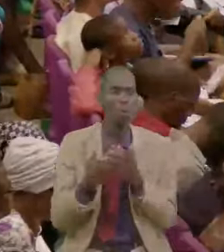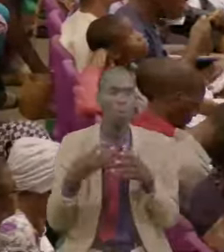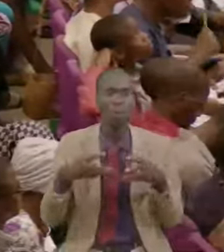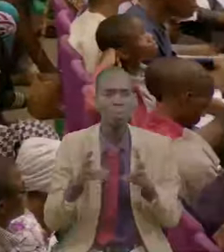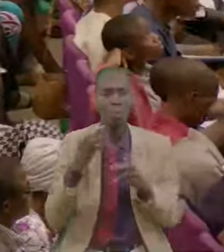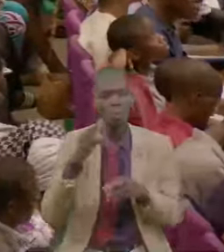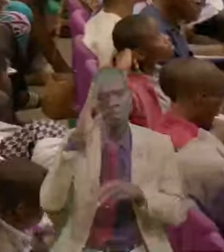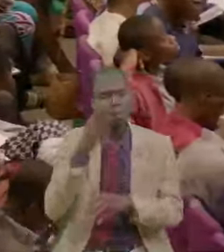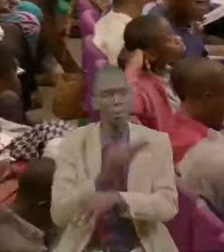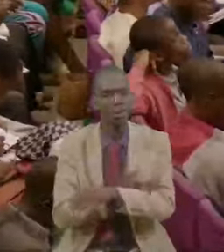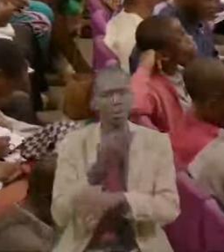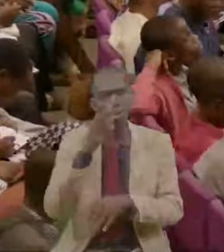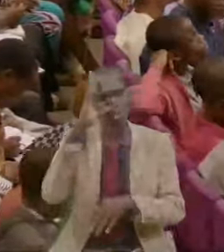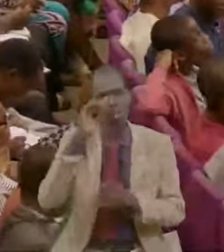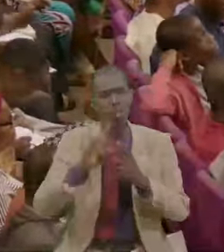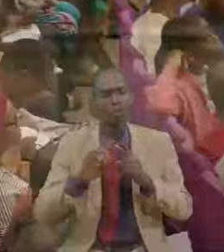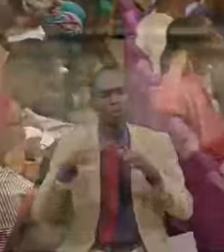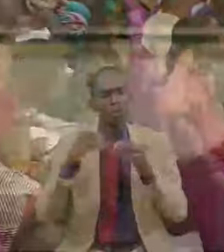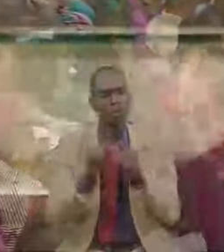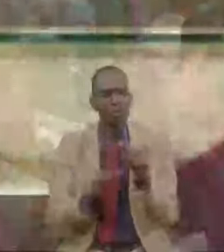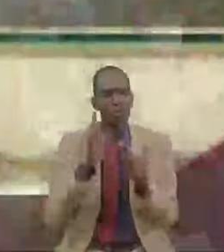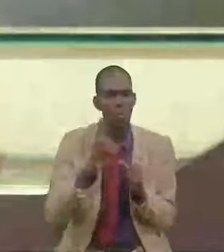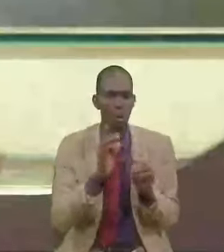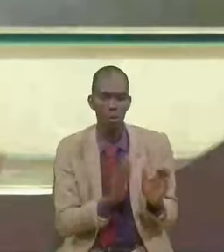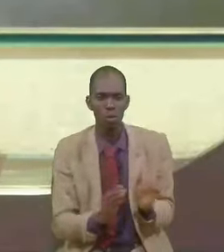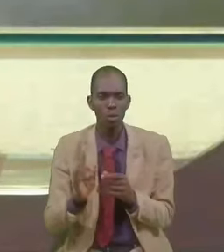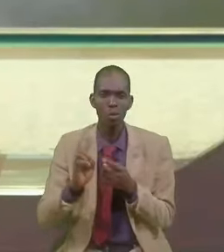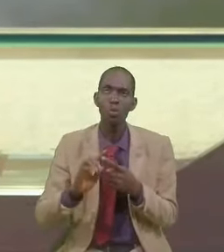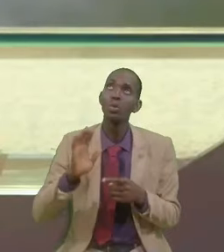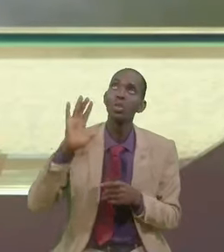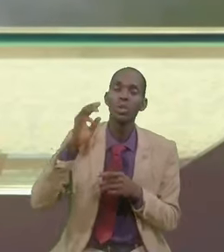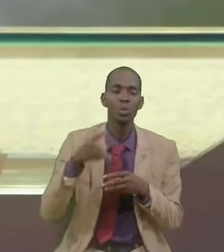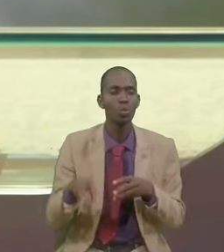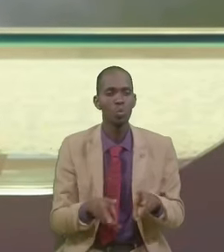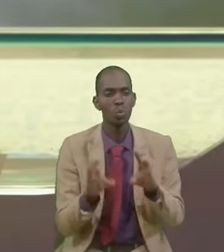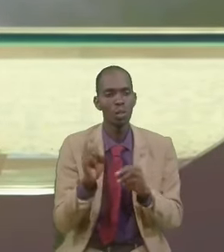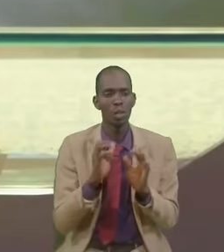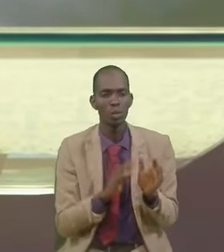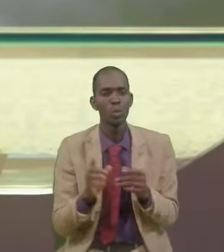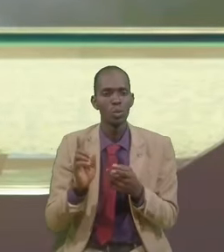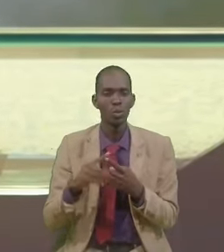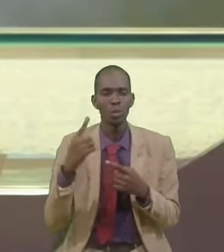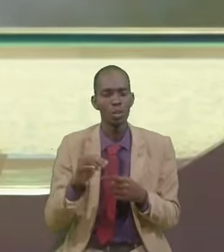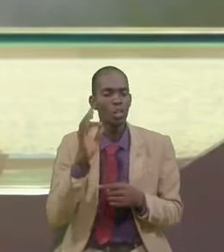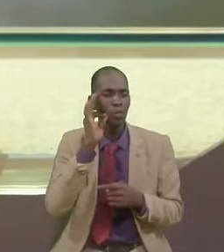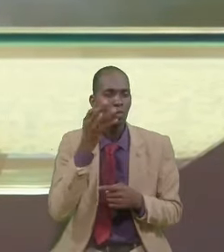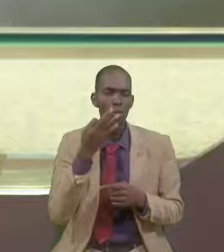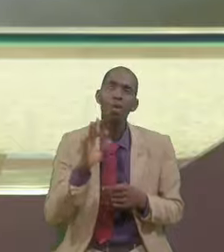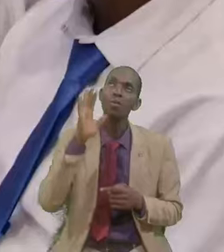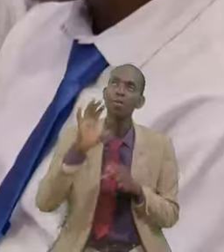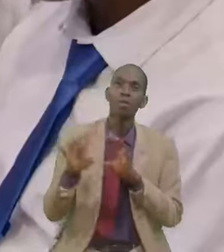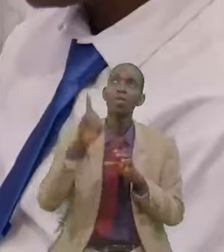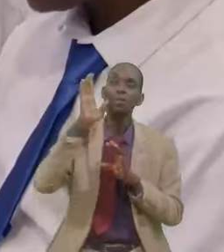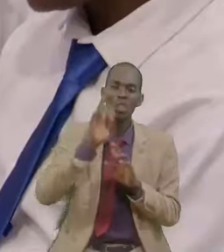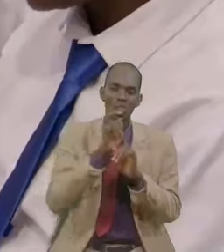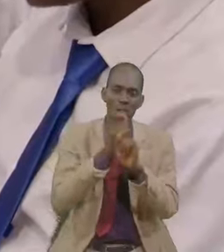hommes pour rendre à chacun selon ses voies, selon le fruit de ses œuvres. Il vous donnera quelque chose à